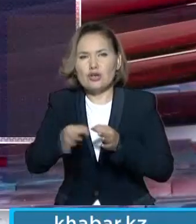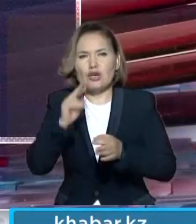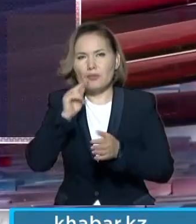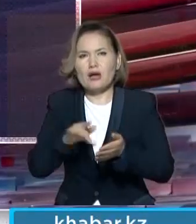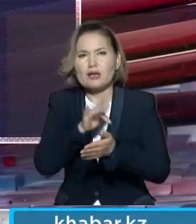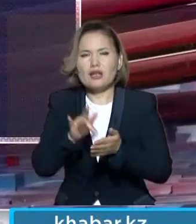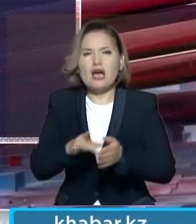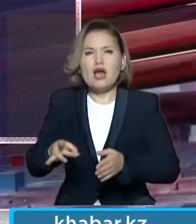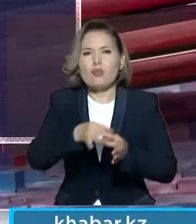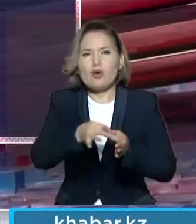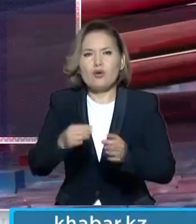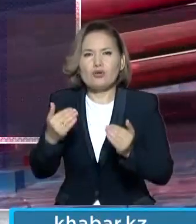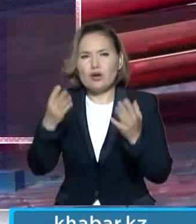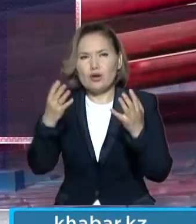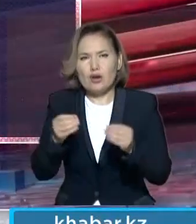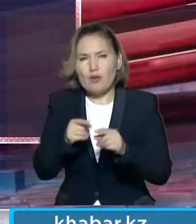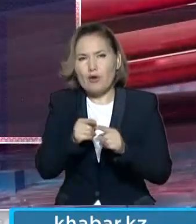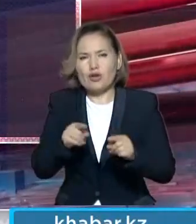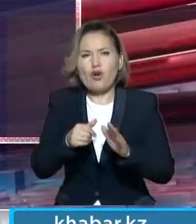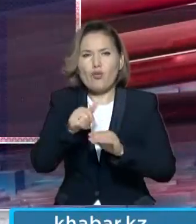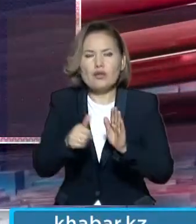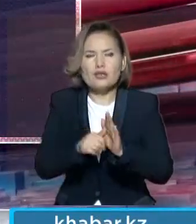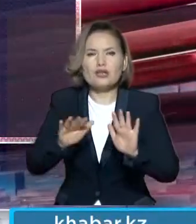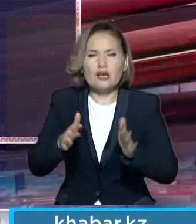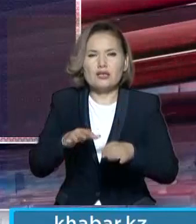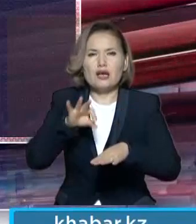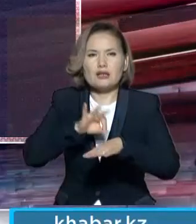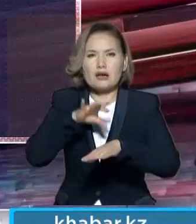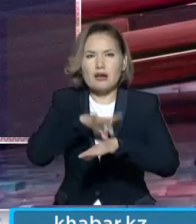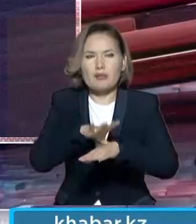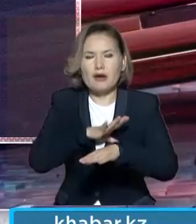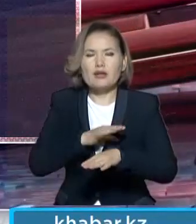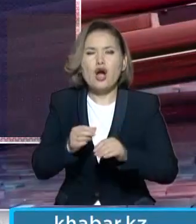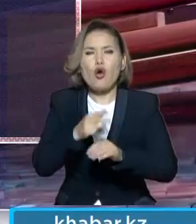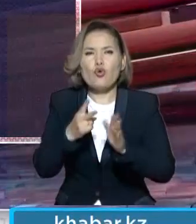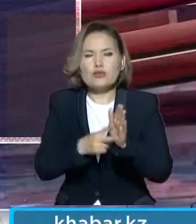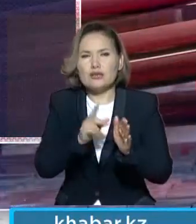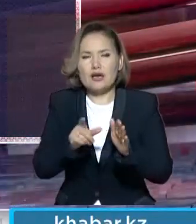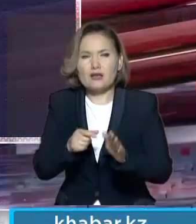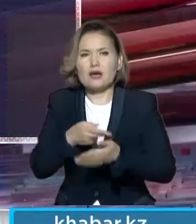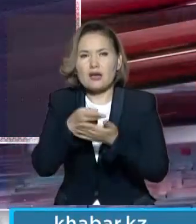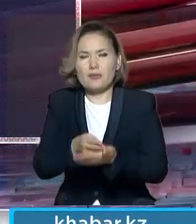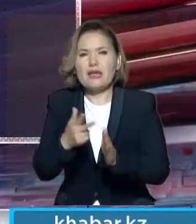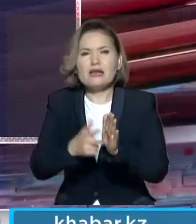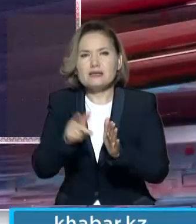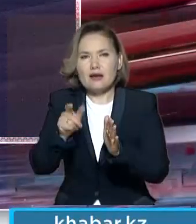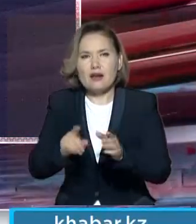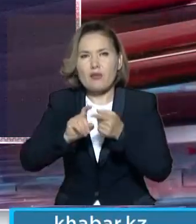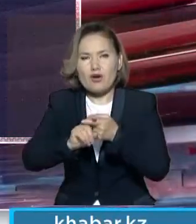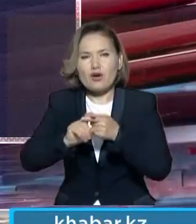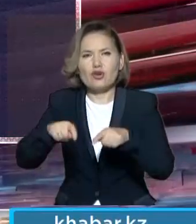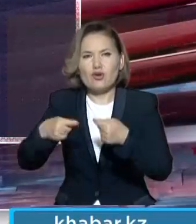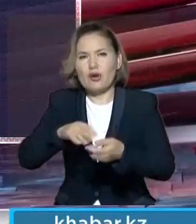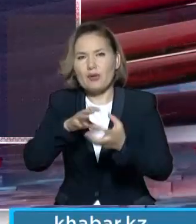Ал республика бойынша бүгінге дейін 16 жағдай тіркелді. Қазір 17 адам емделіп жатыр. 8 азаматтың аталған дертті жұқтырған